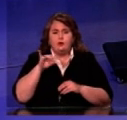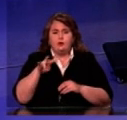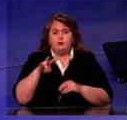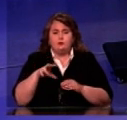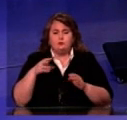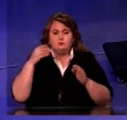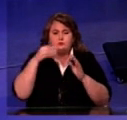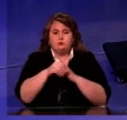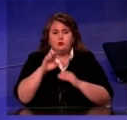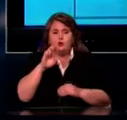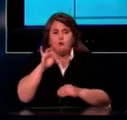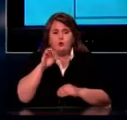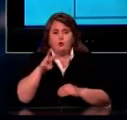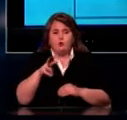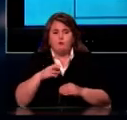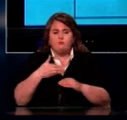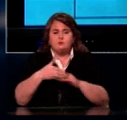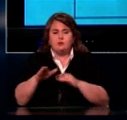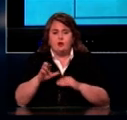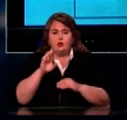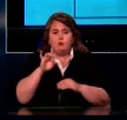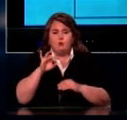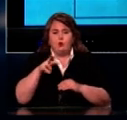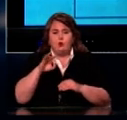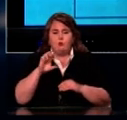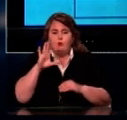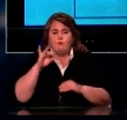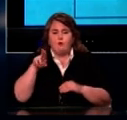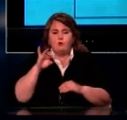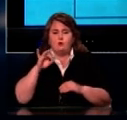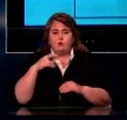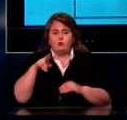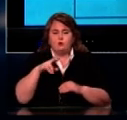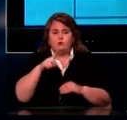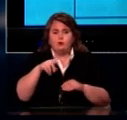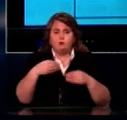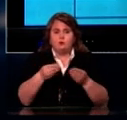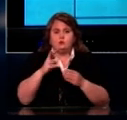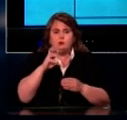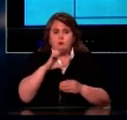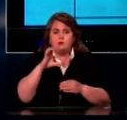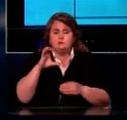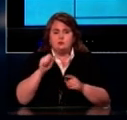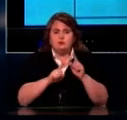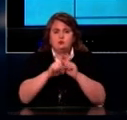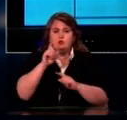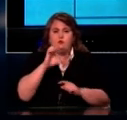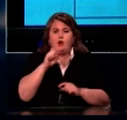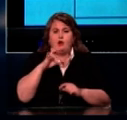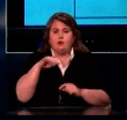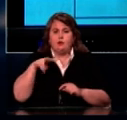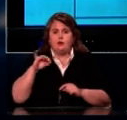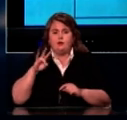воздействуете бромом, в результате чего выделяется бромоводород. Вам дается масса начального анилина,